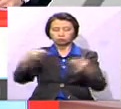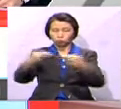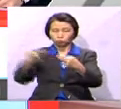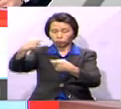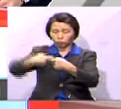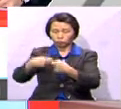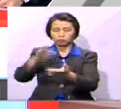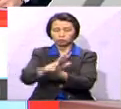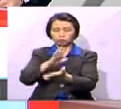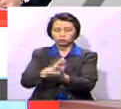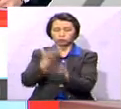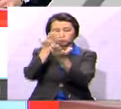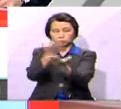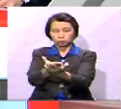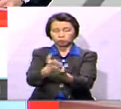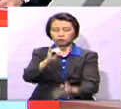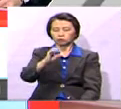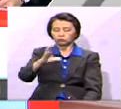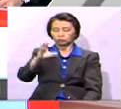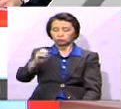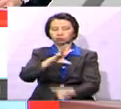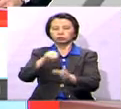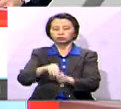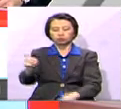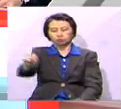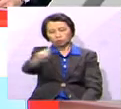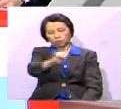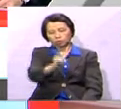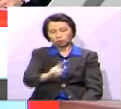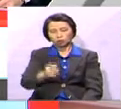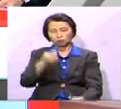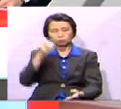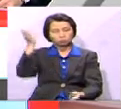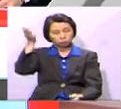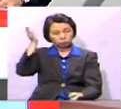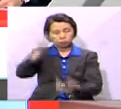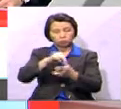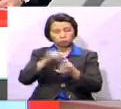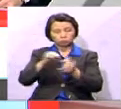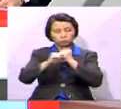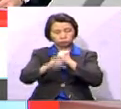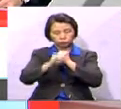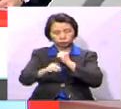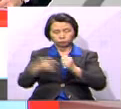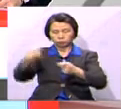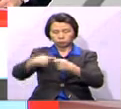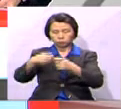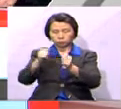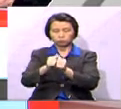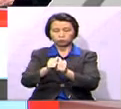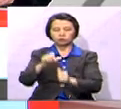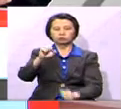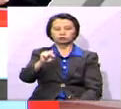dengan kertas cadangan berkaitan ICO termasuk mana-mana jeraya wara, seminar atau acara promosi yang berkaitan dengan skim